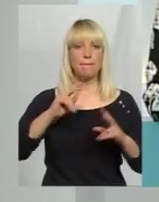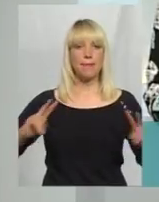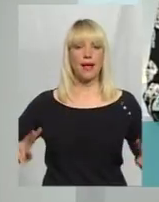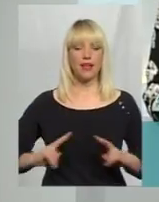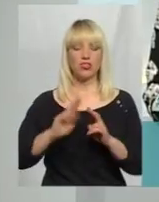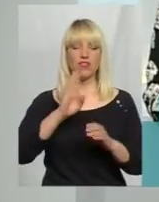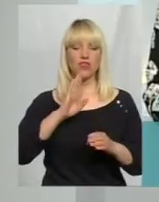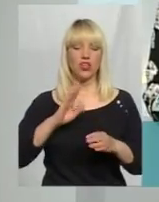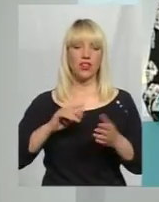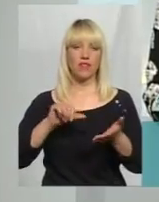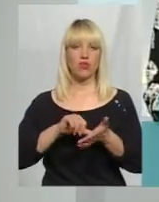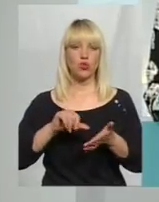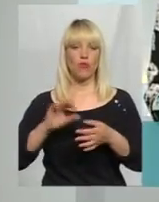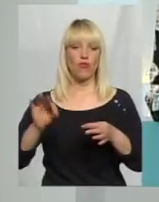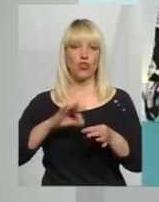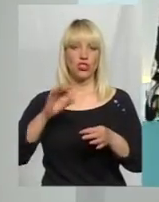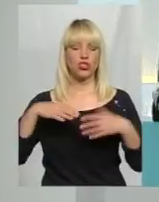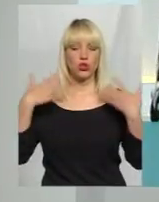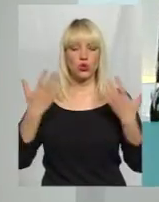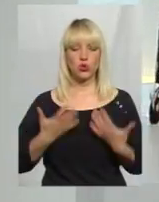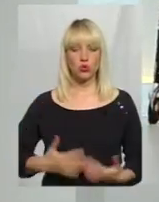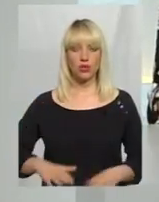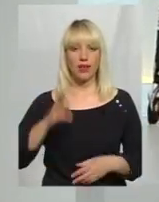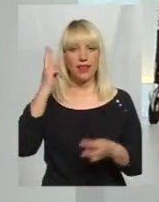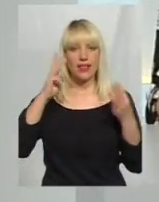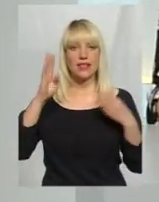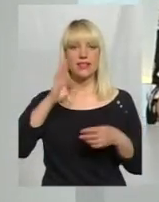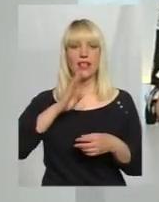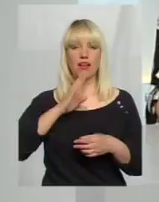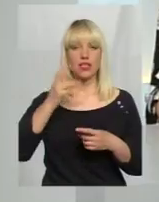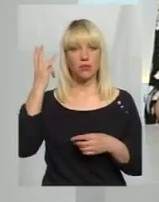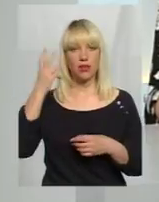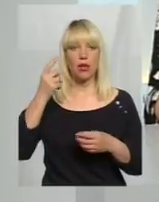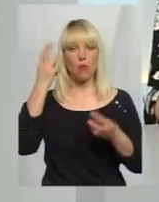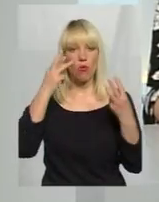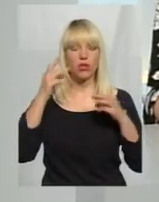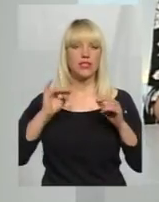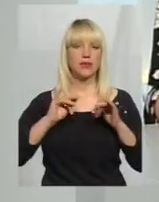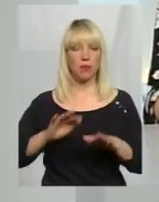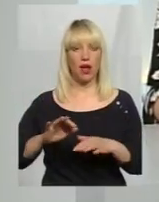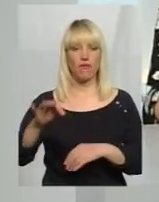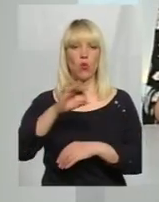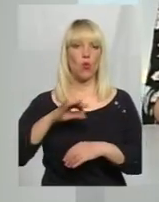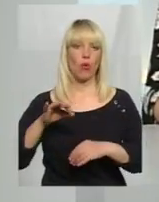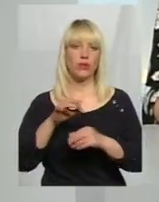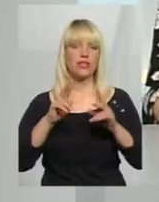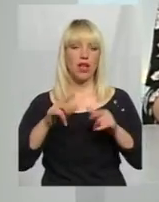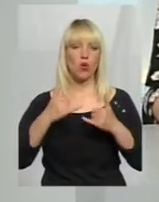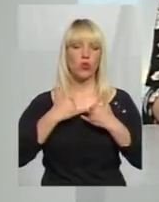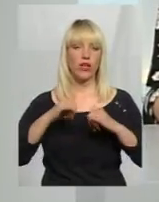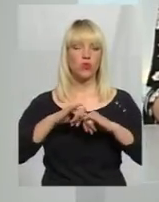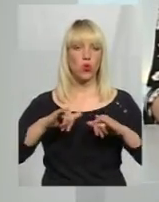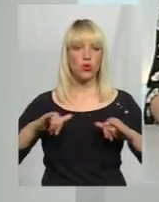вишитих сукнях від дизайнерки із Хмельницького. Маємо привід поговорити у темі дня про модні справи області. Як у нас